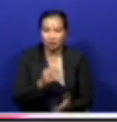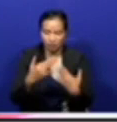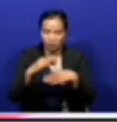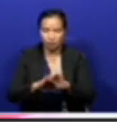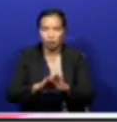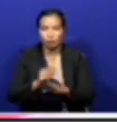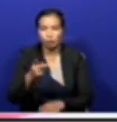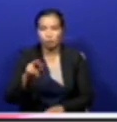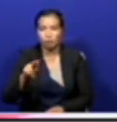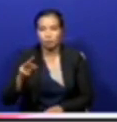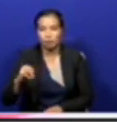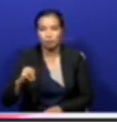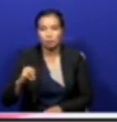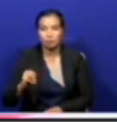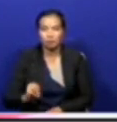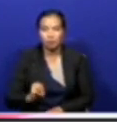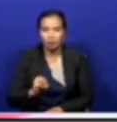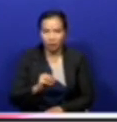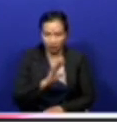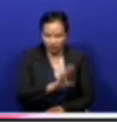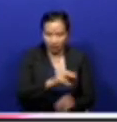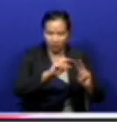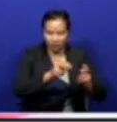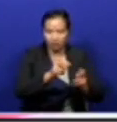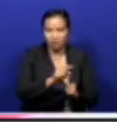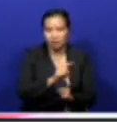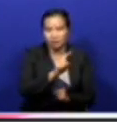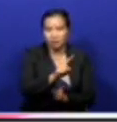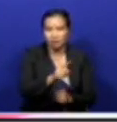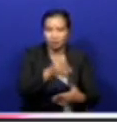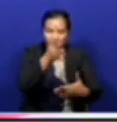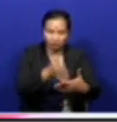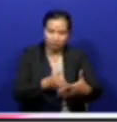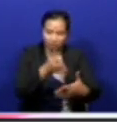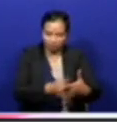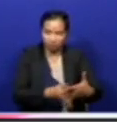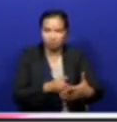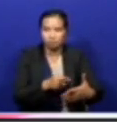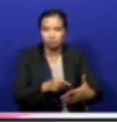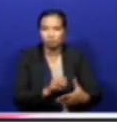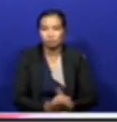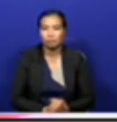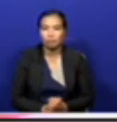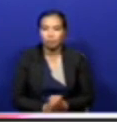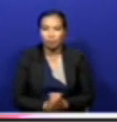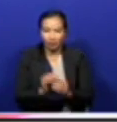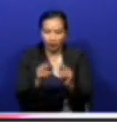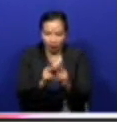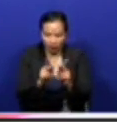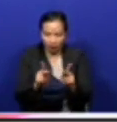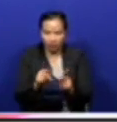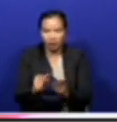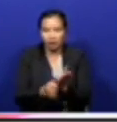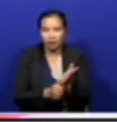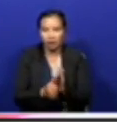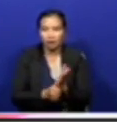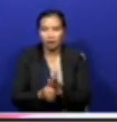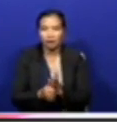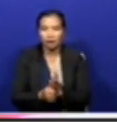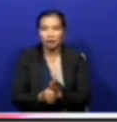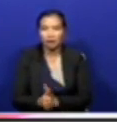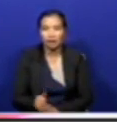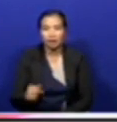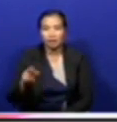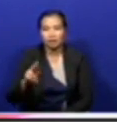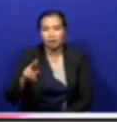ม.อันนั้นประเด็นที่หนึ่งที่เป็นอุปสรรคยิ่งนะครับถ้ากรรมการชุดนั้นไม่แก้ไขถ้าสภารับหลักการ